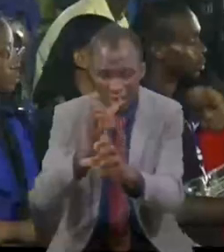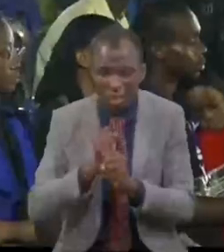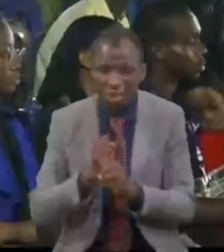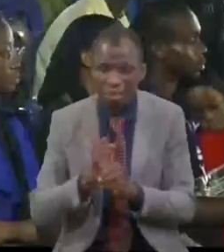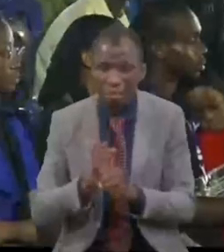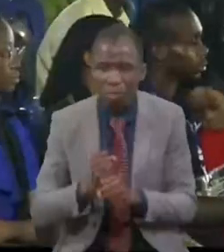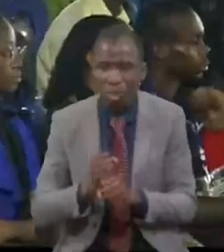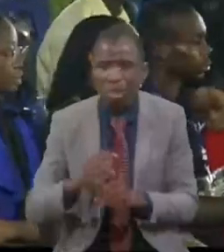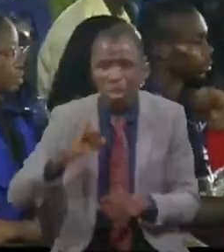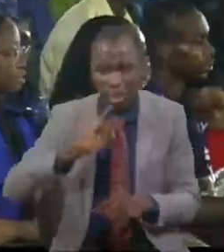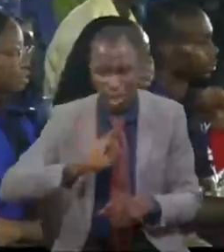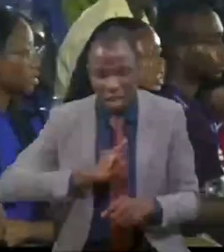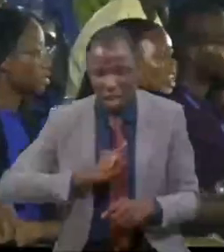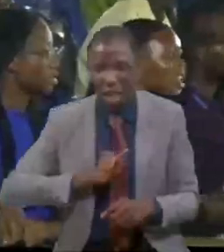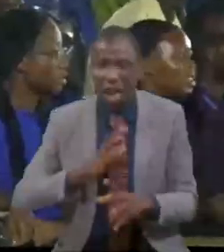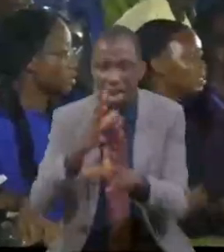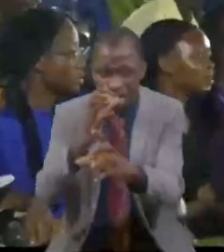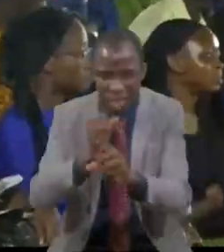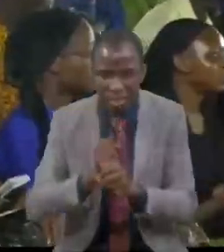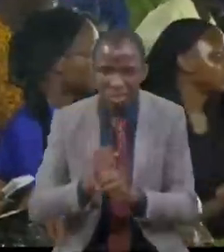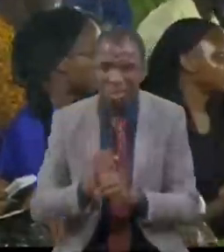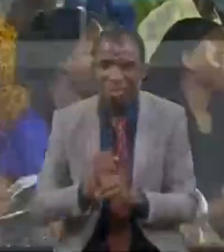recevoir moi je viens